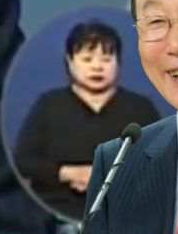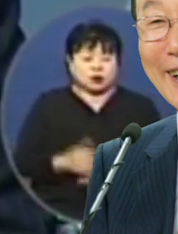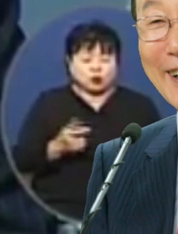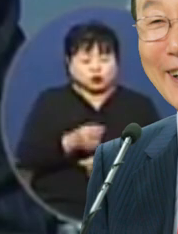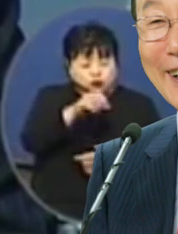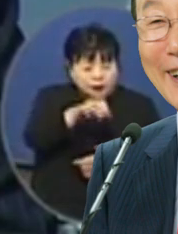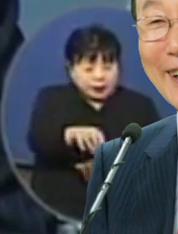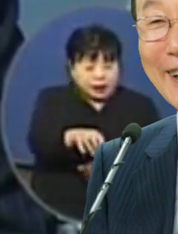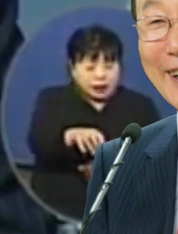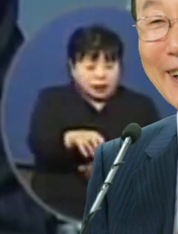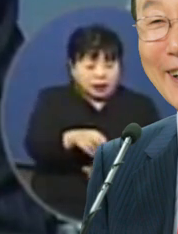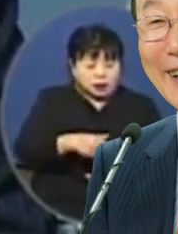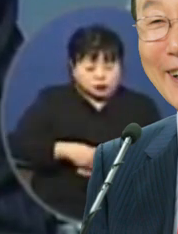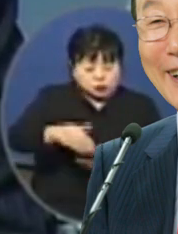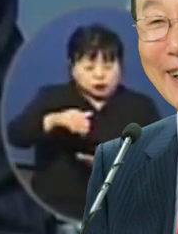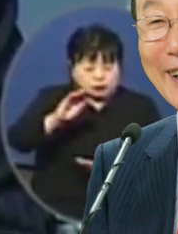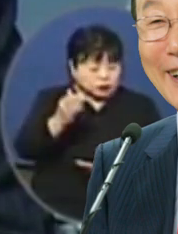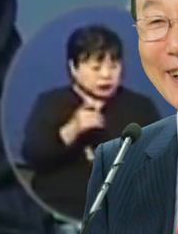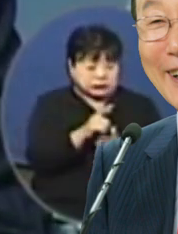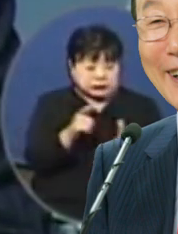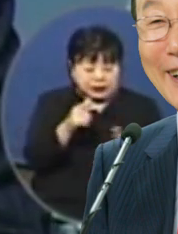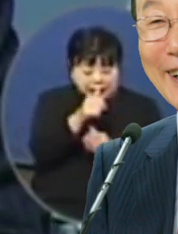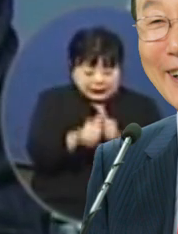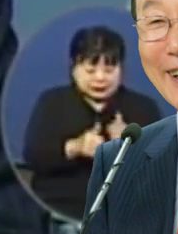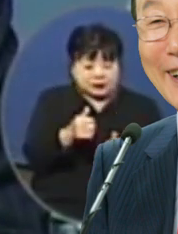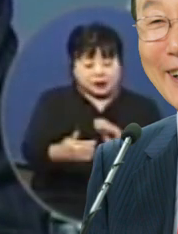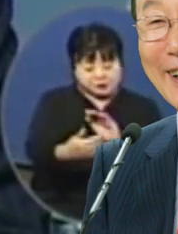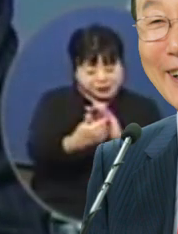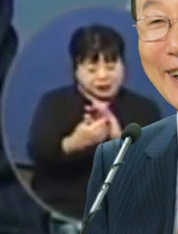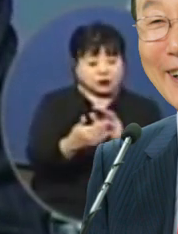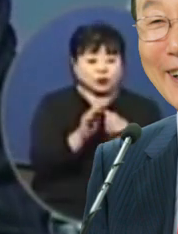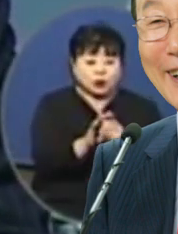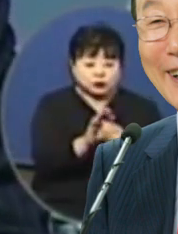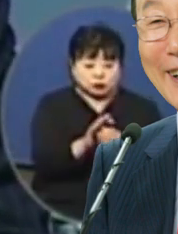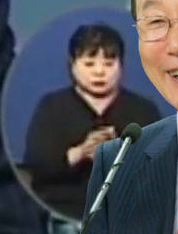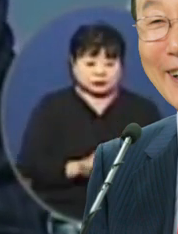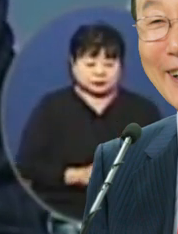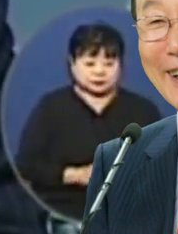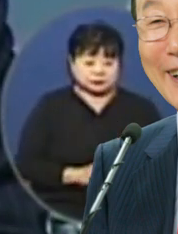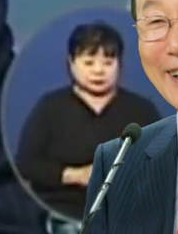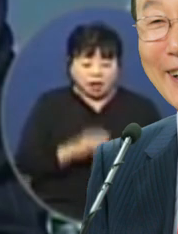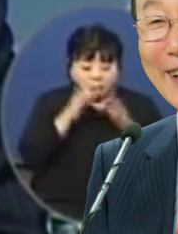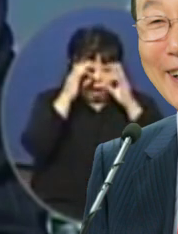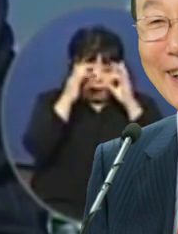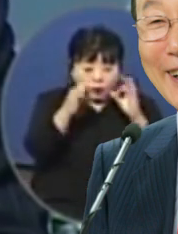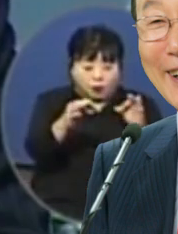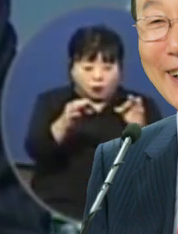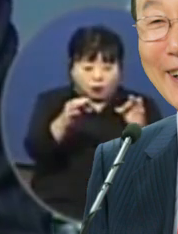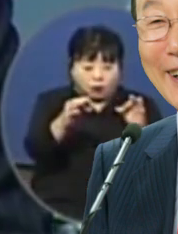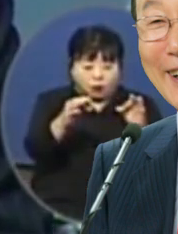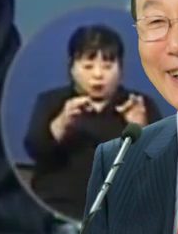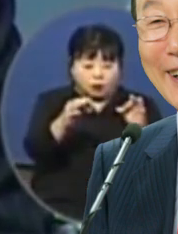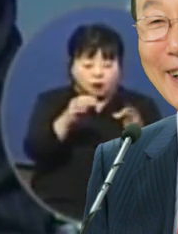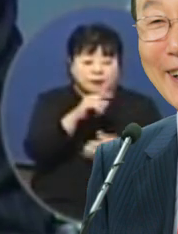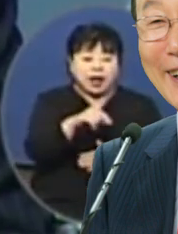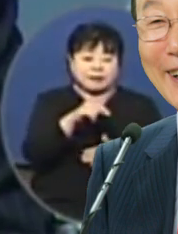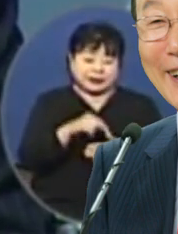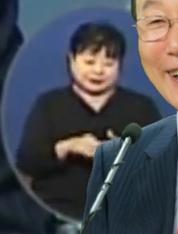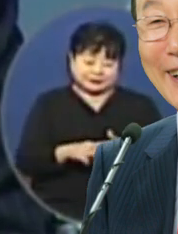앞에 쫓긴 바 되지 않는다. 하나님이 나의 피난처다. 보고